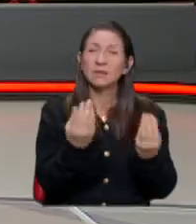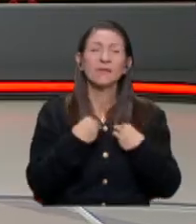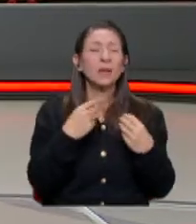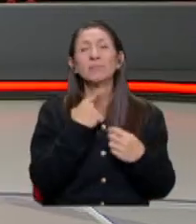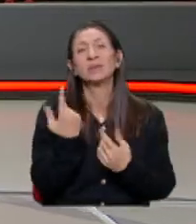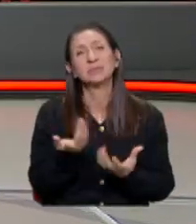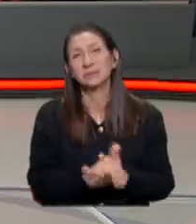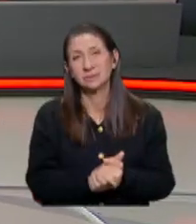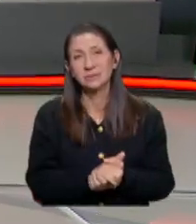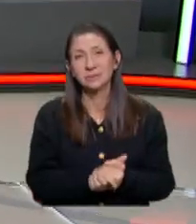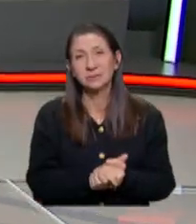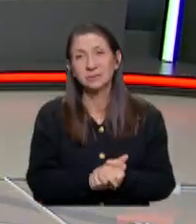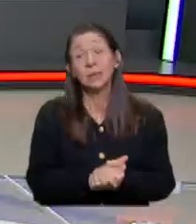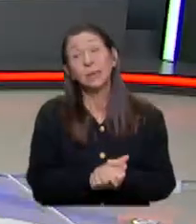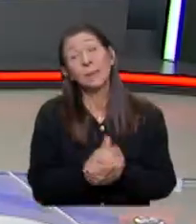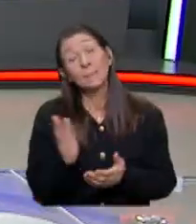Efendim,